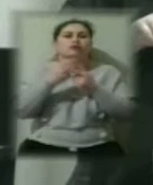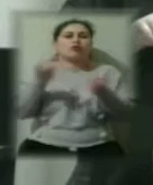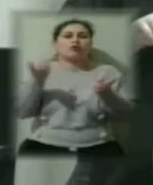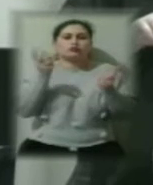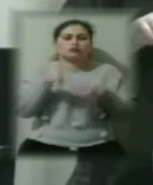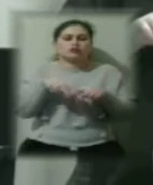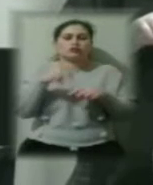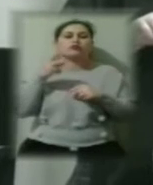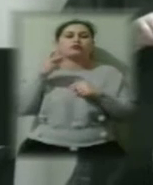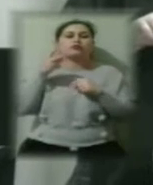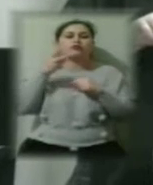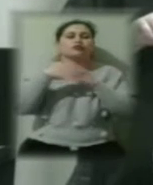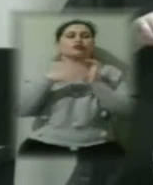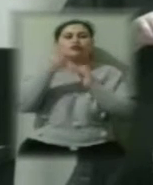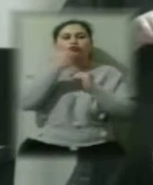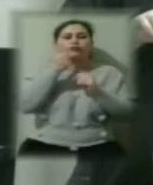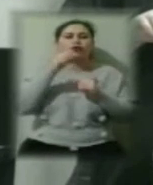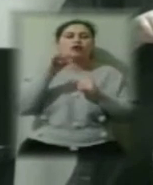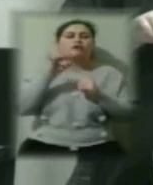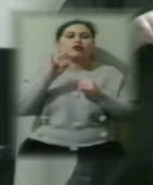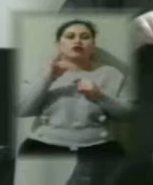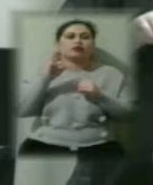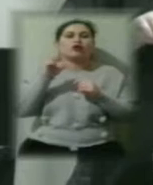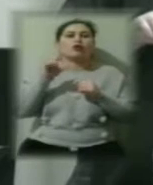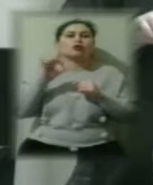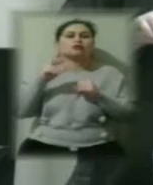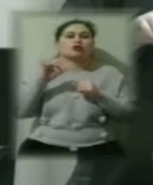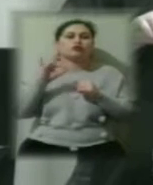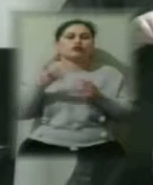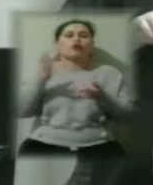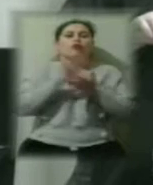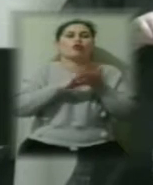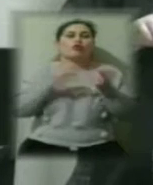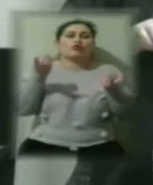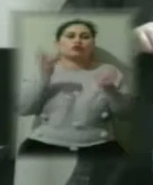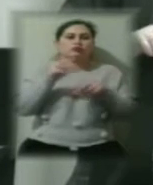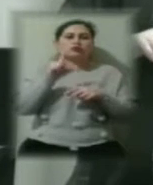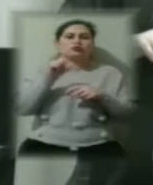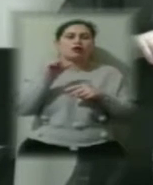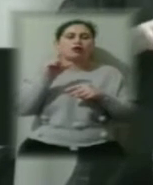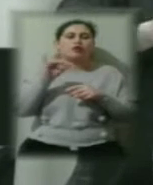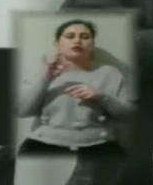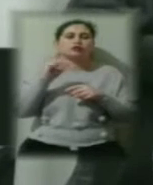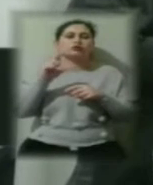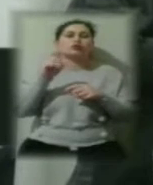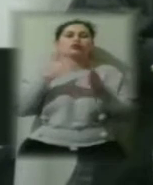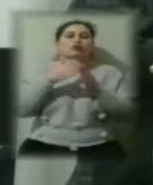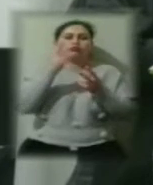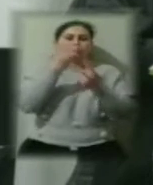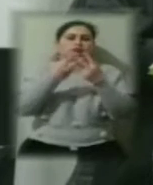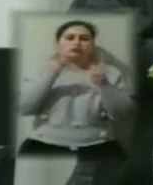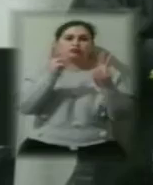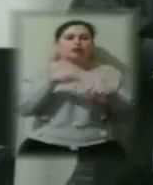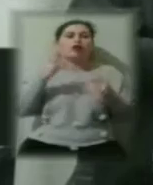2019 року. Микола Калінина Євгена Олександровича. Продовжено строк дії запобіжного заходу у виді тримання під вартою залишити без змін. Ухвала набере закону сили з